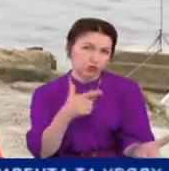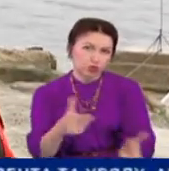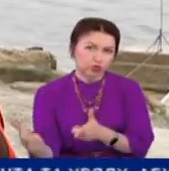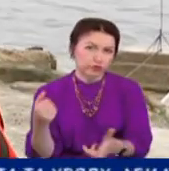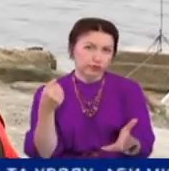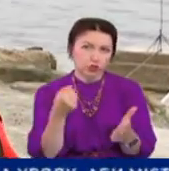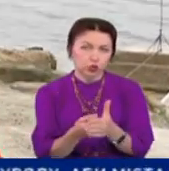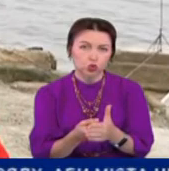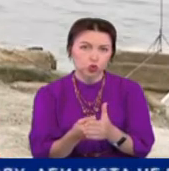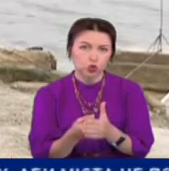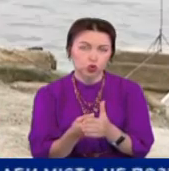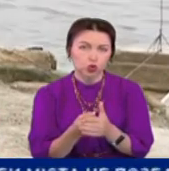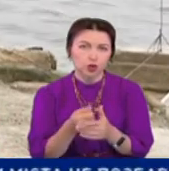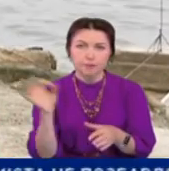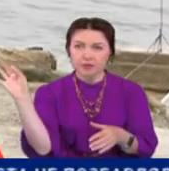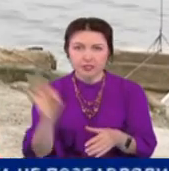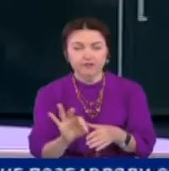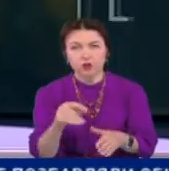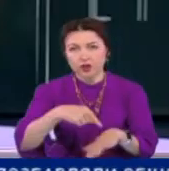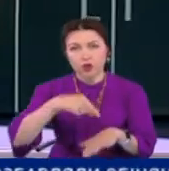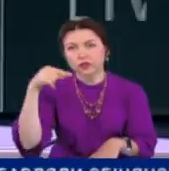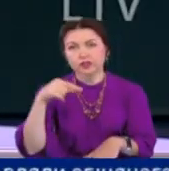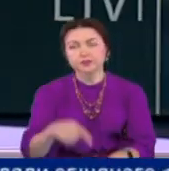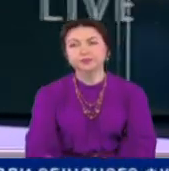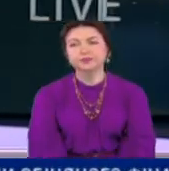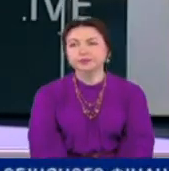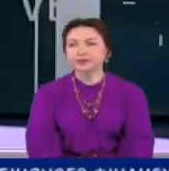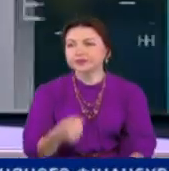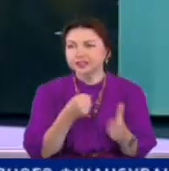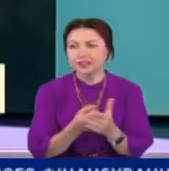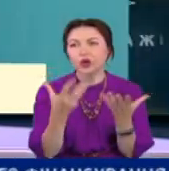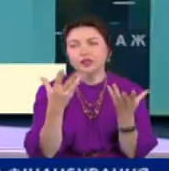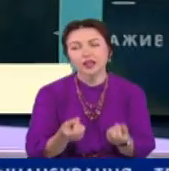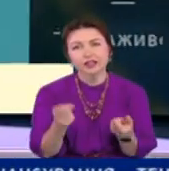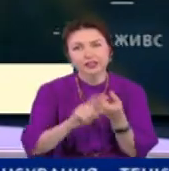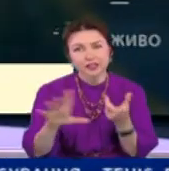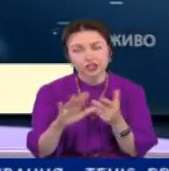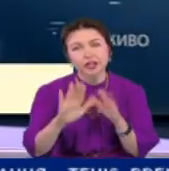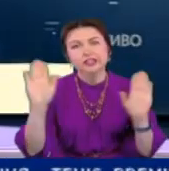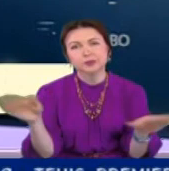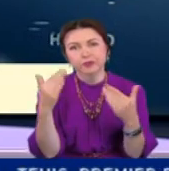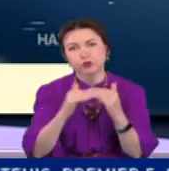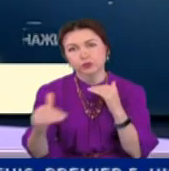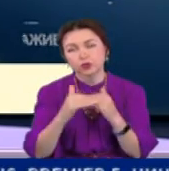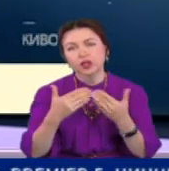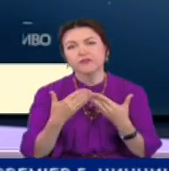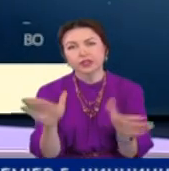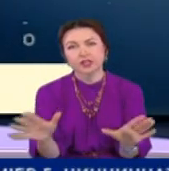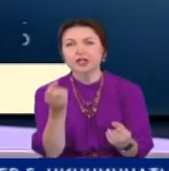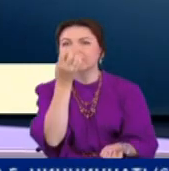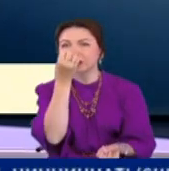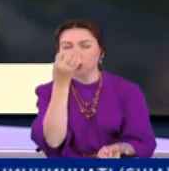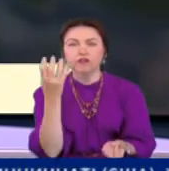до миттєвого реагування. До Дня Незалежності на Співочому полі відкрилась квіткова